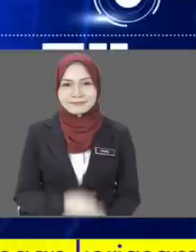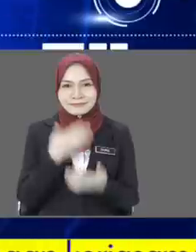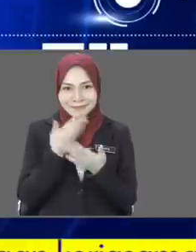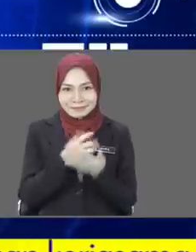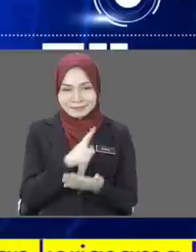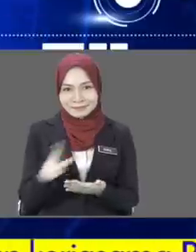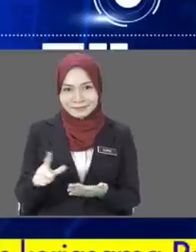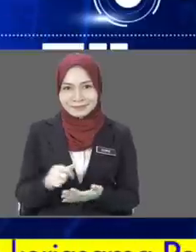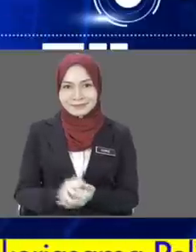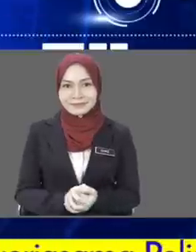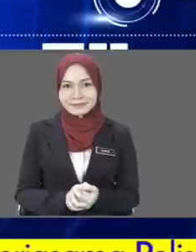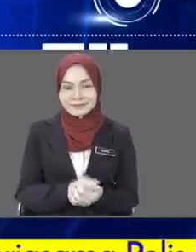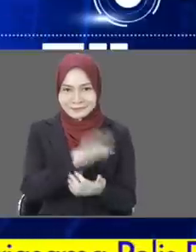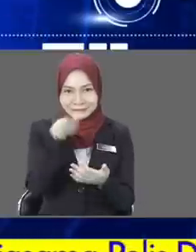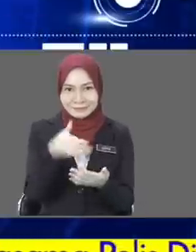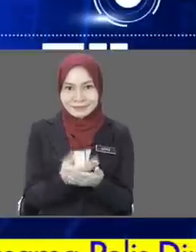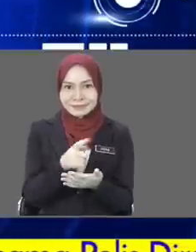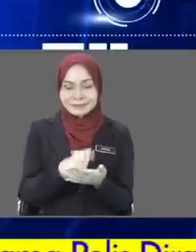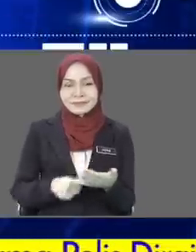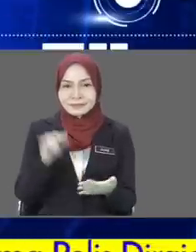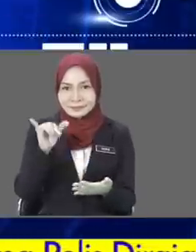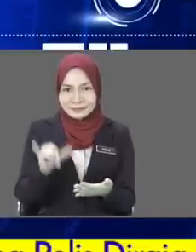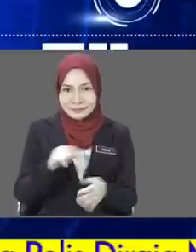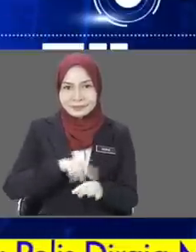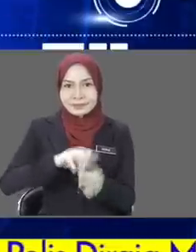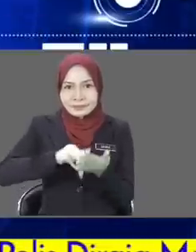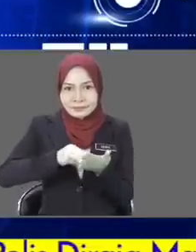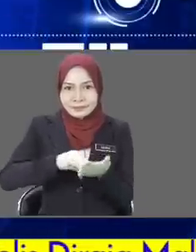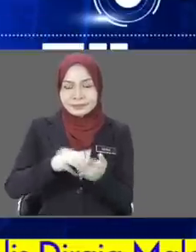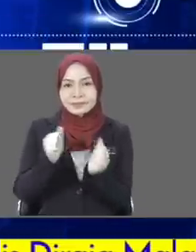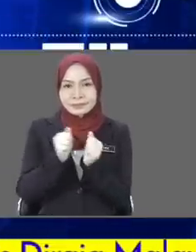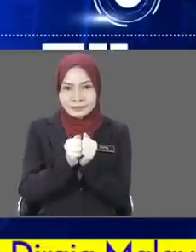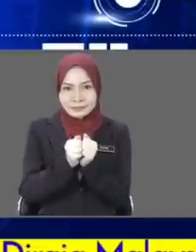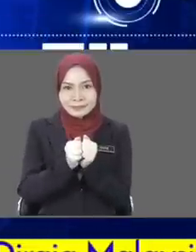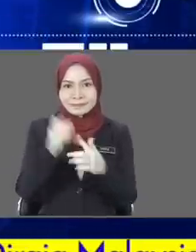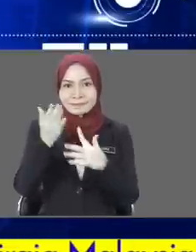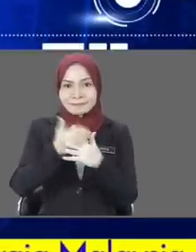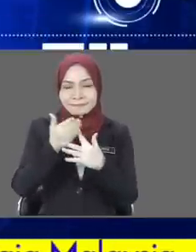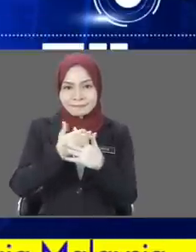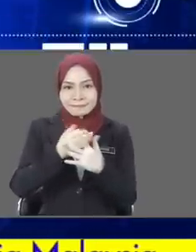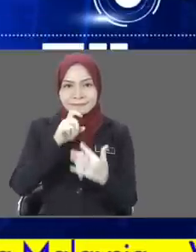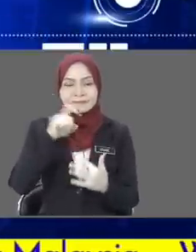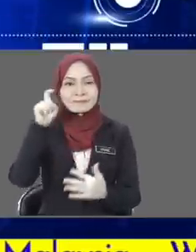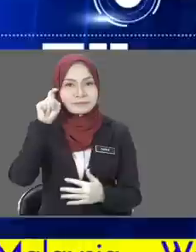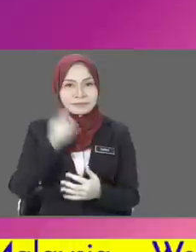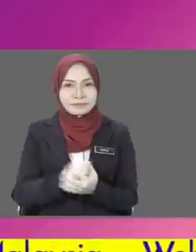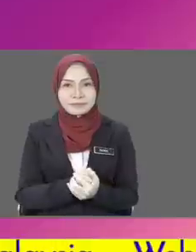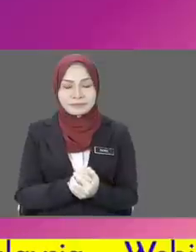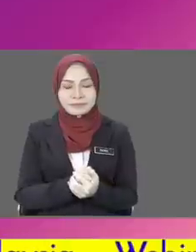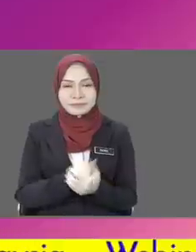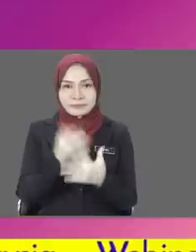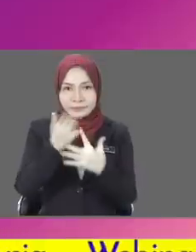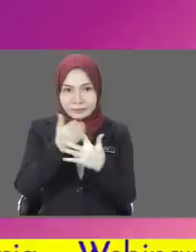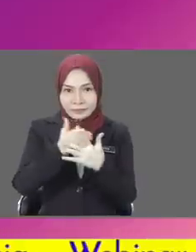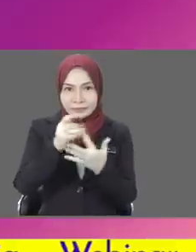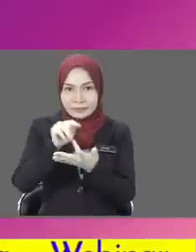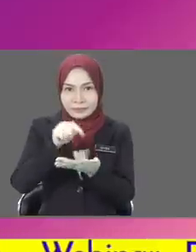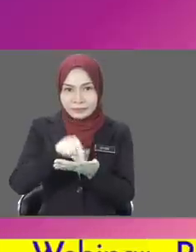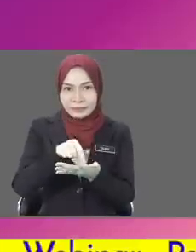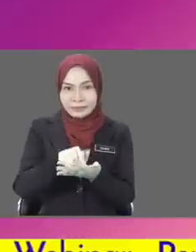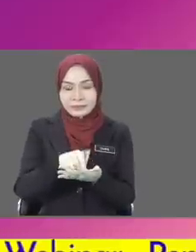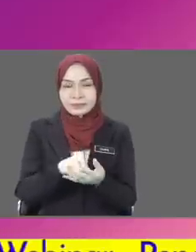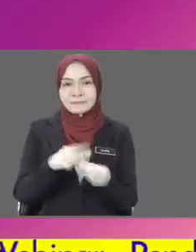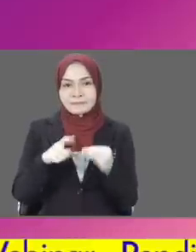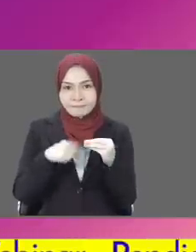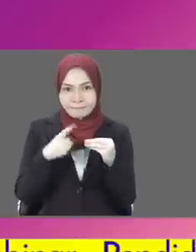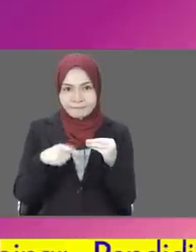Baiklah penonton sekalian apakah yang dimaksudkan dengan gangguan seksual gangguan adalah sebarang